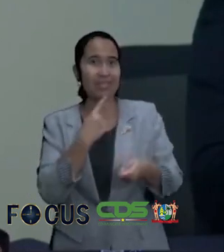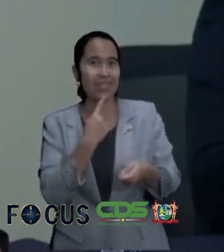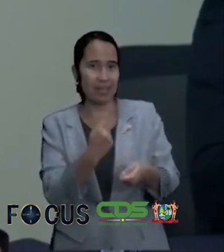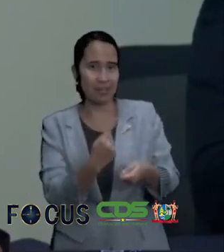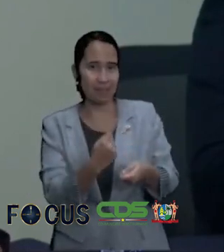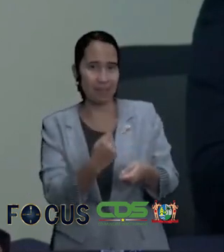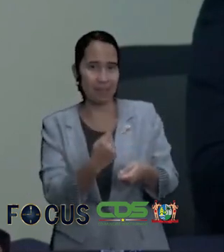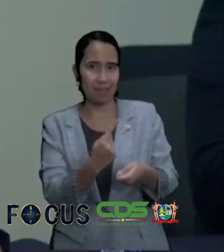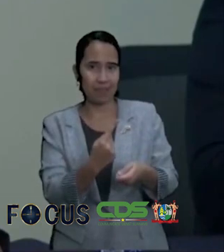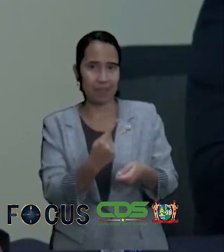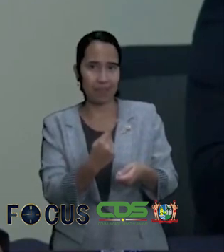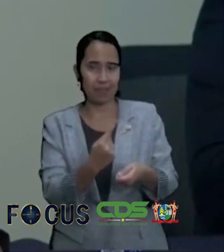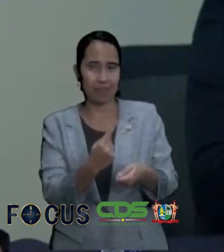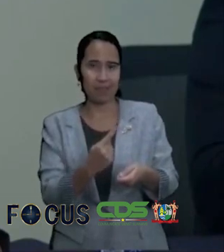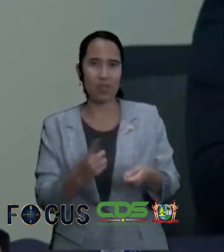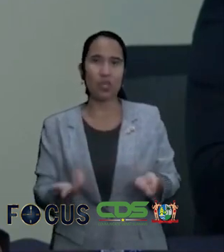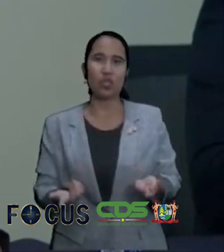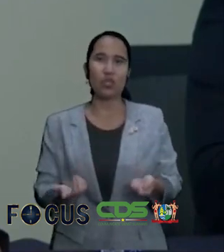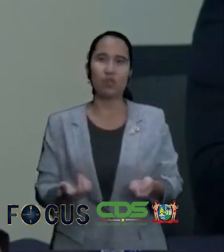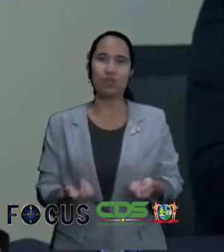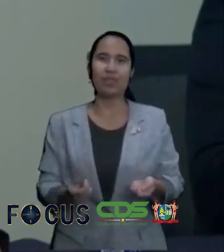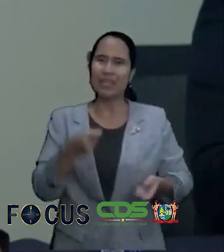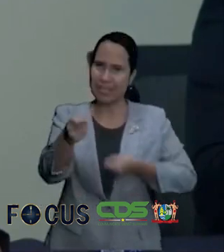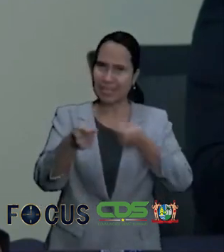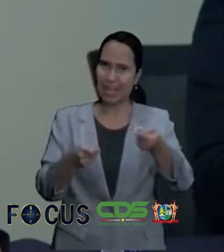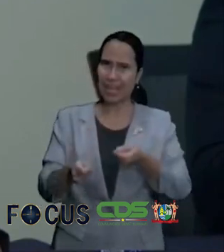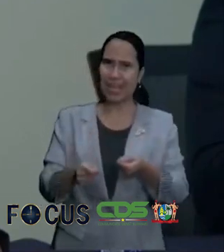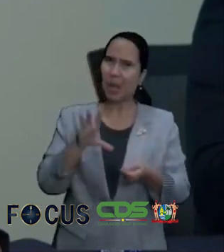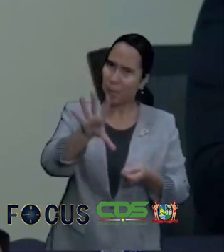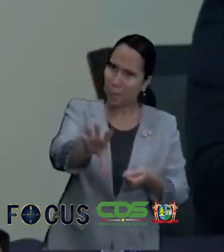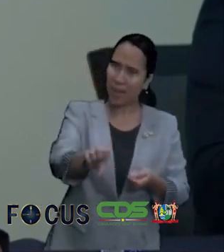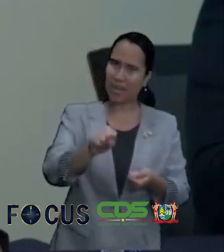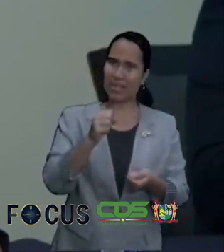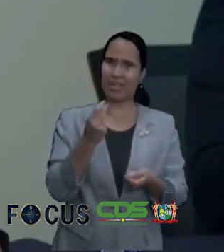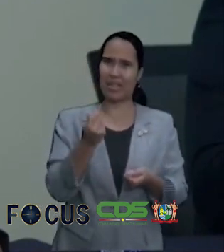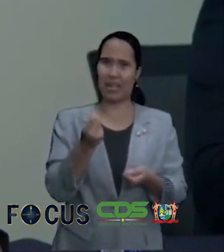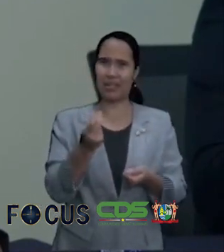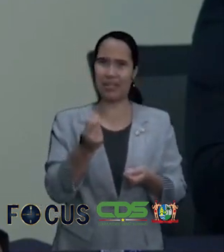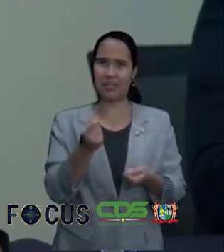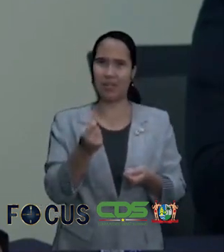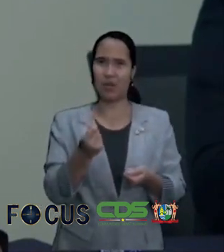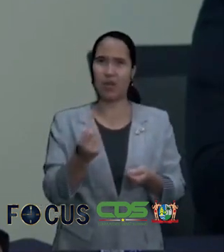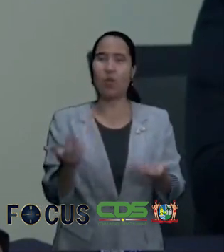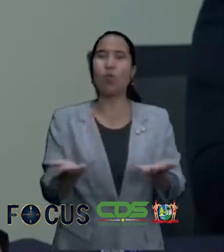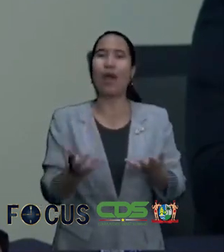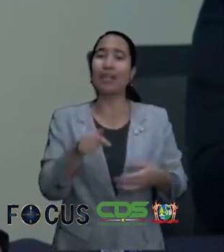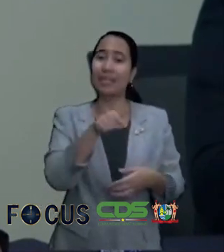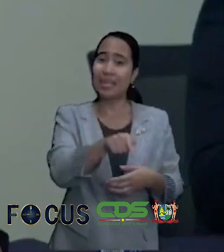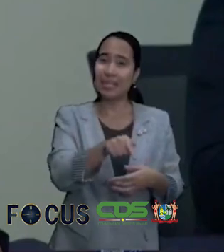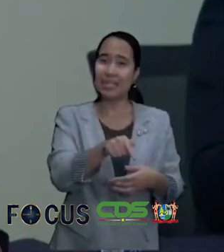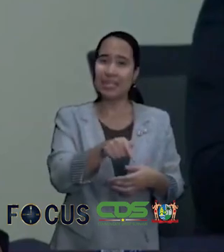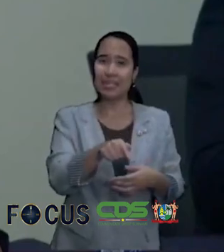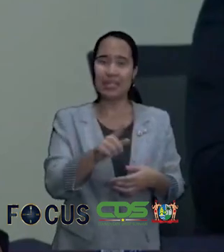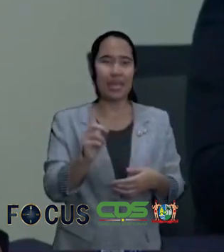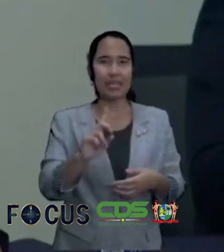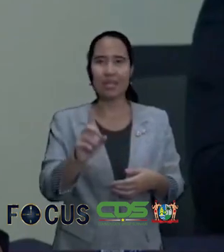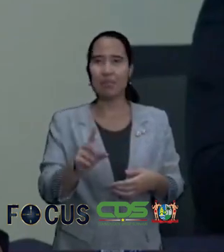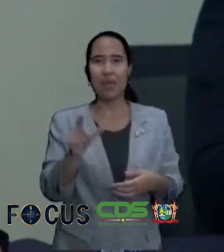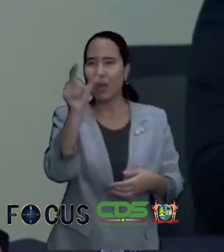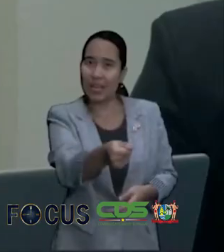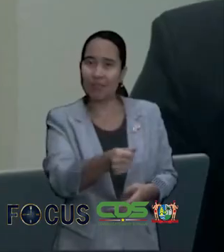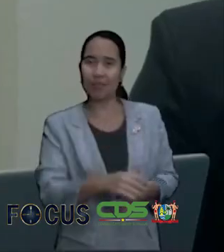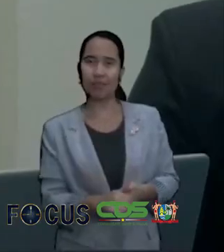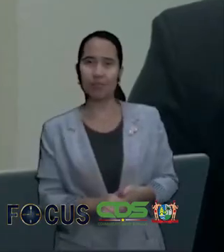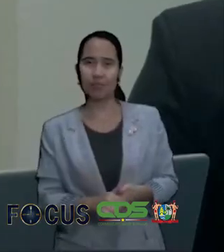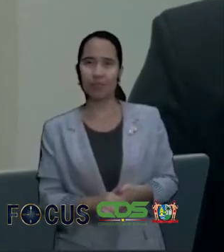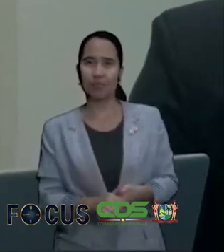regering, jumgo tekamoni PED, haal het niet nog een keer bij die loontrekkers, de rek is eruit. Die loontrekkers kunnen dat niet meer